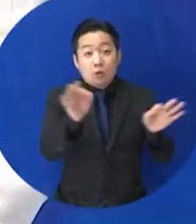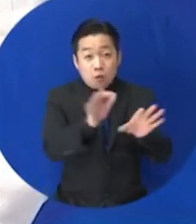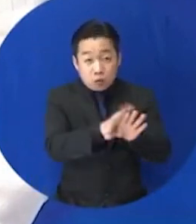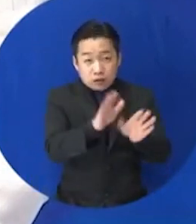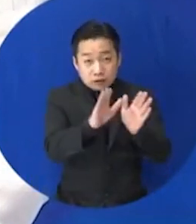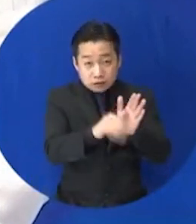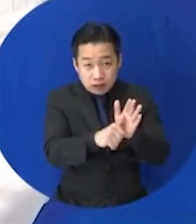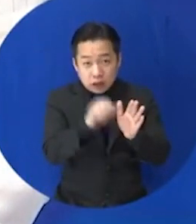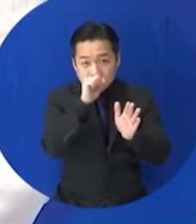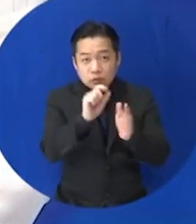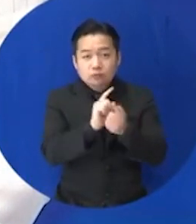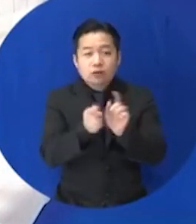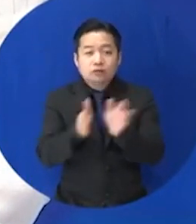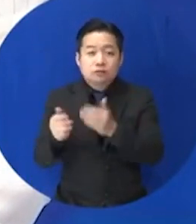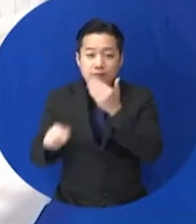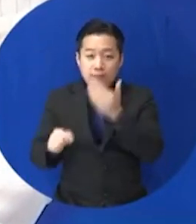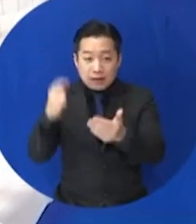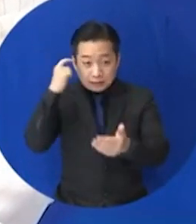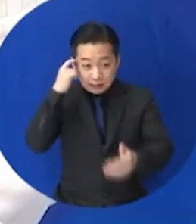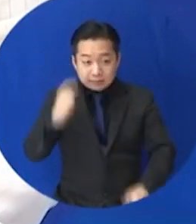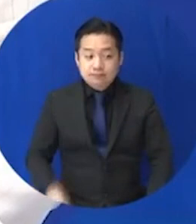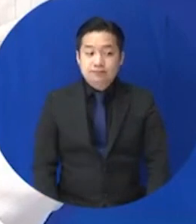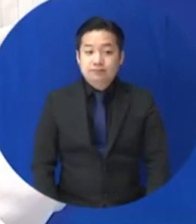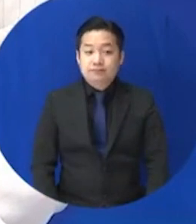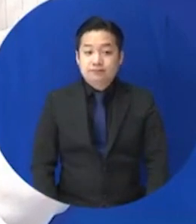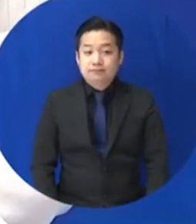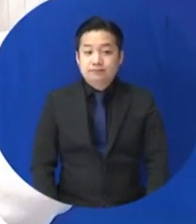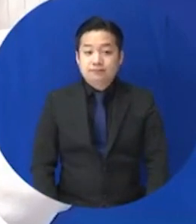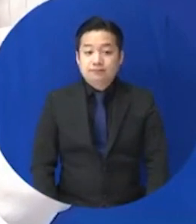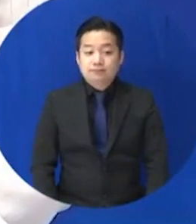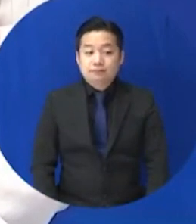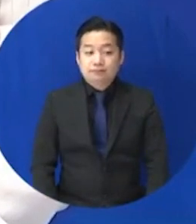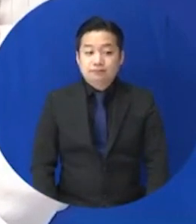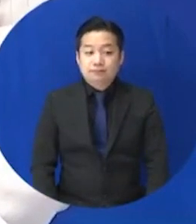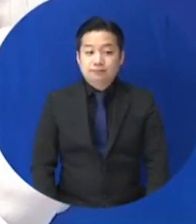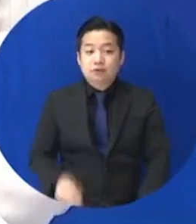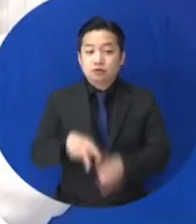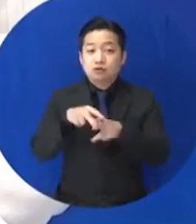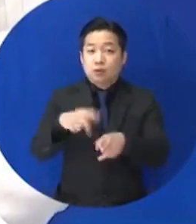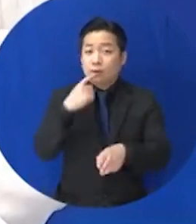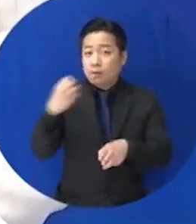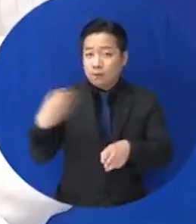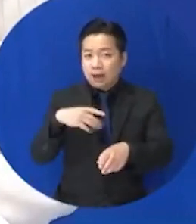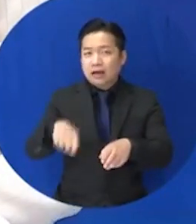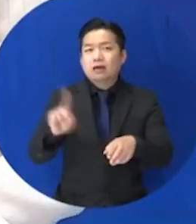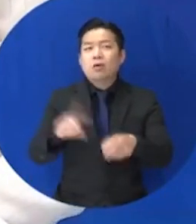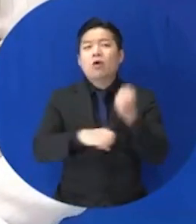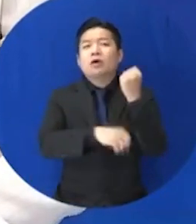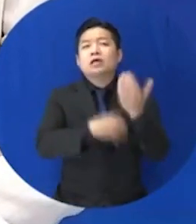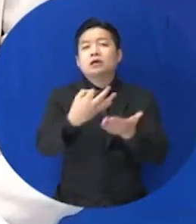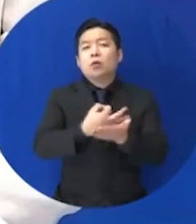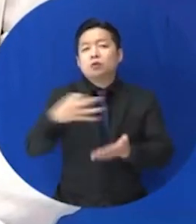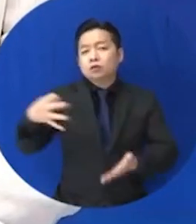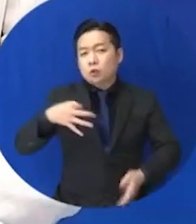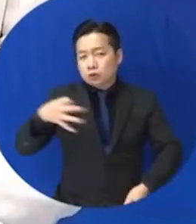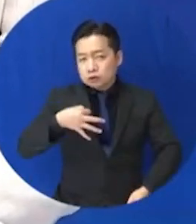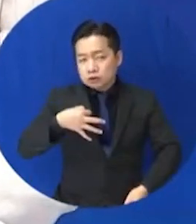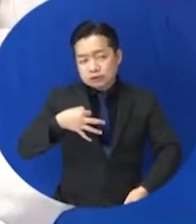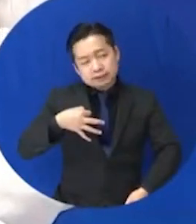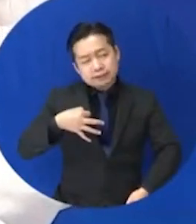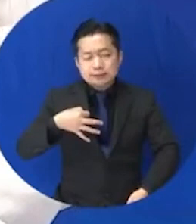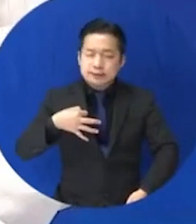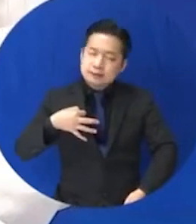될 거라고 저는 확신합니다. 네, 그러나 후보께서 말씀하시는 그 기본소득이 저는 오히려